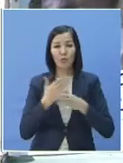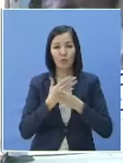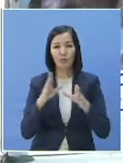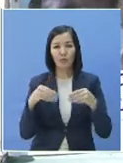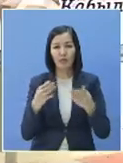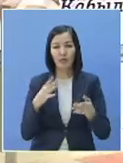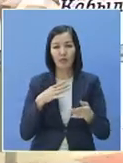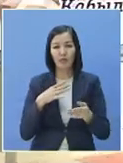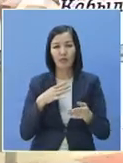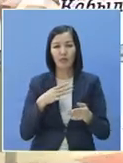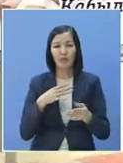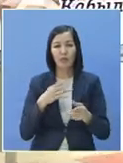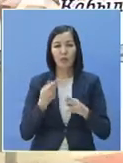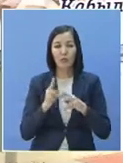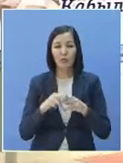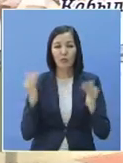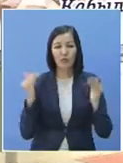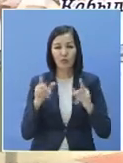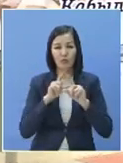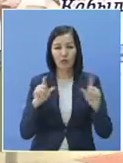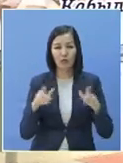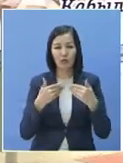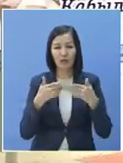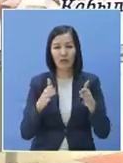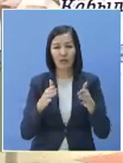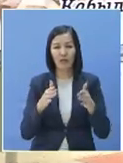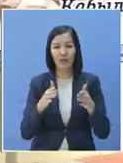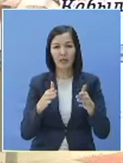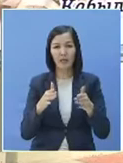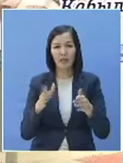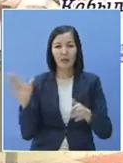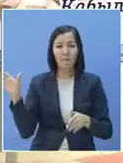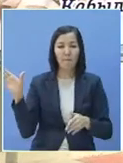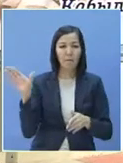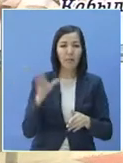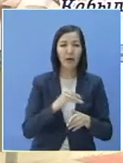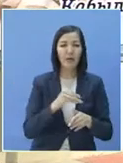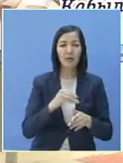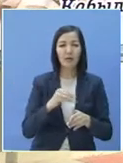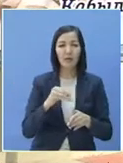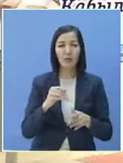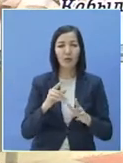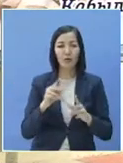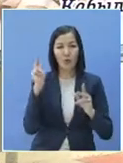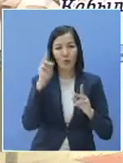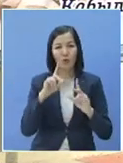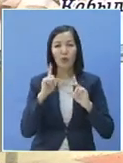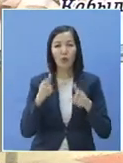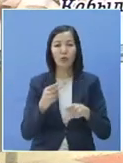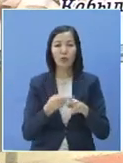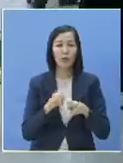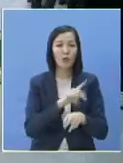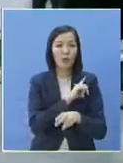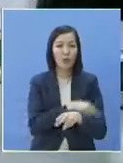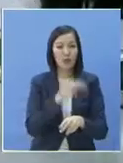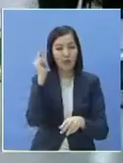болған ұстаз әбекең. Осы училищені бітірген бірде бір бала оқуға түсемей қалды дегенді естігем жоқ. Мұнда өте мықты білім